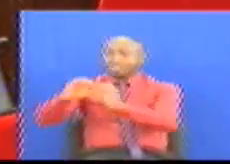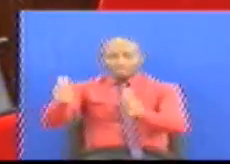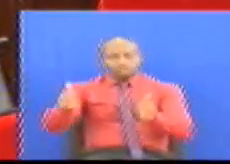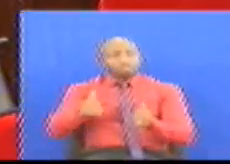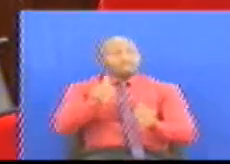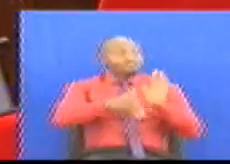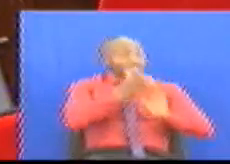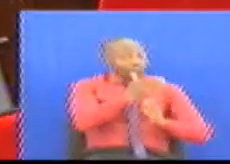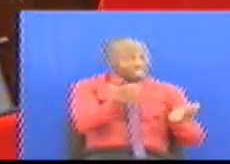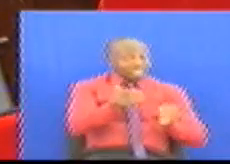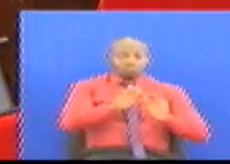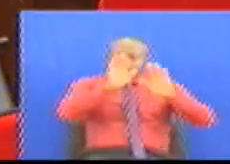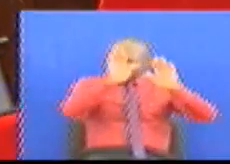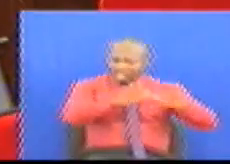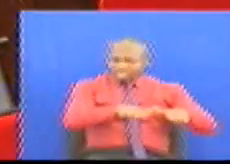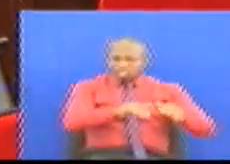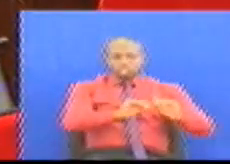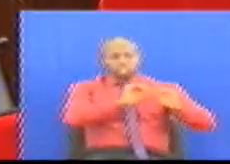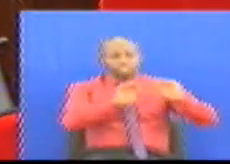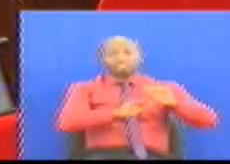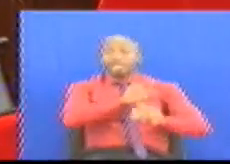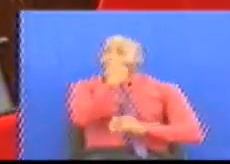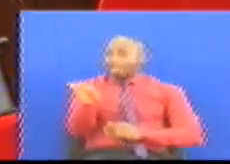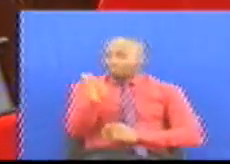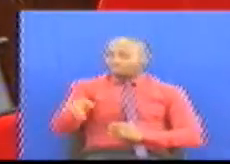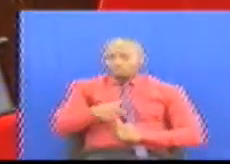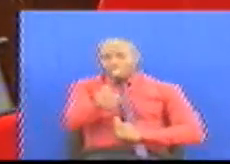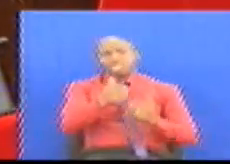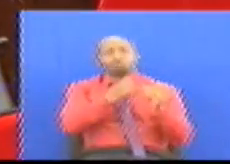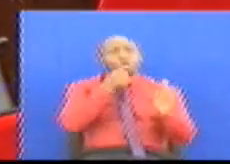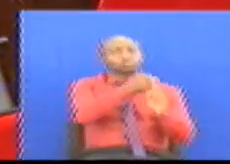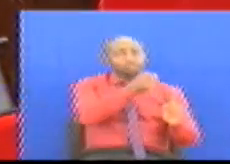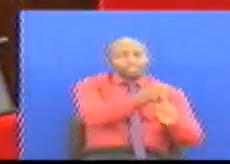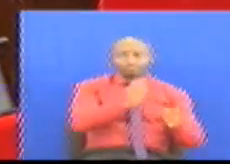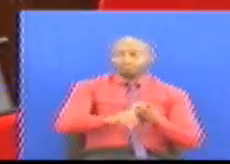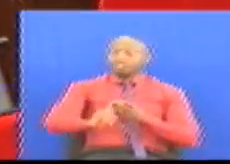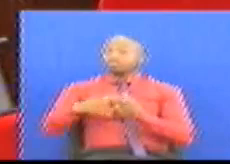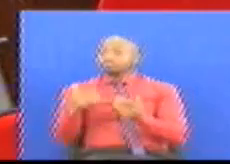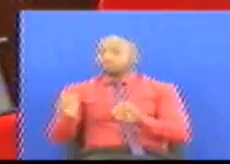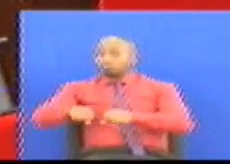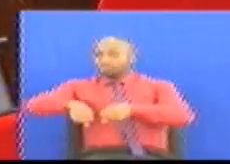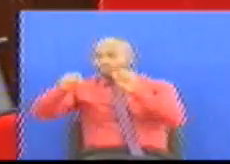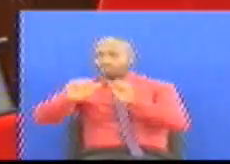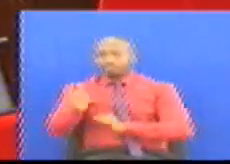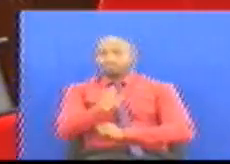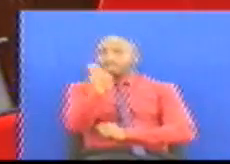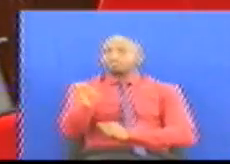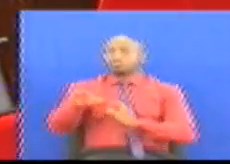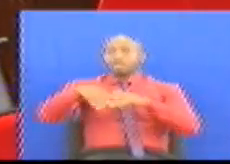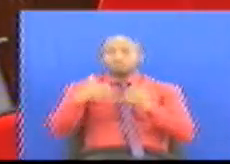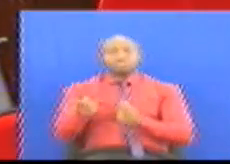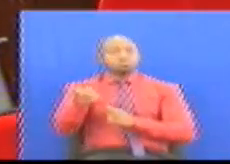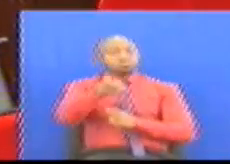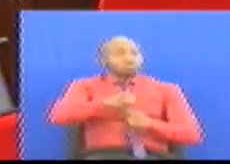vingine, iwezesheni halmashauri hiyo na skilled manpower ya kuweza kuvishughulikia. Utawala, bado halmashauri zetu haziwezi kuhaya na